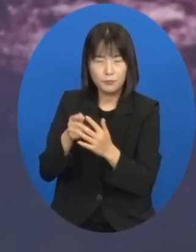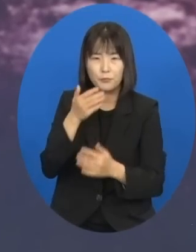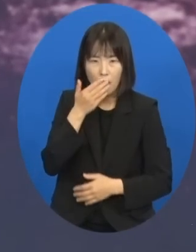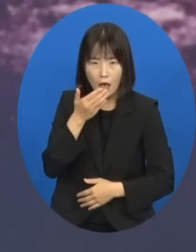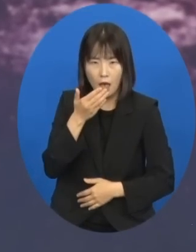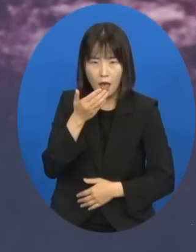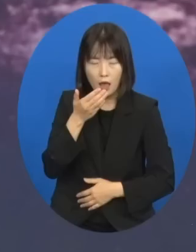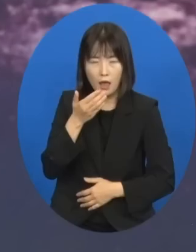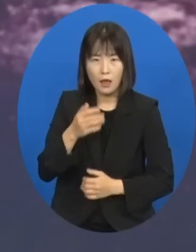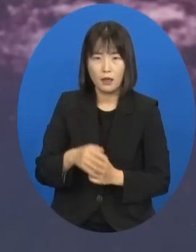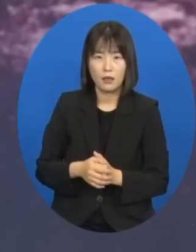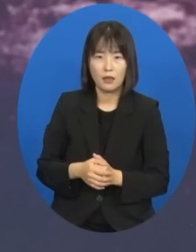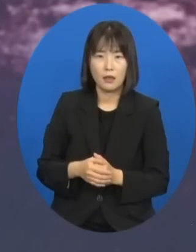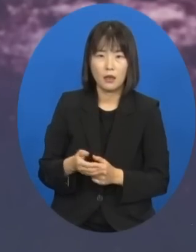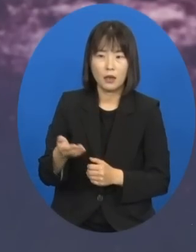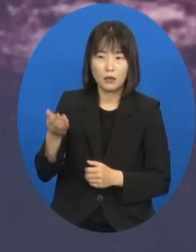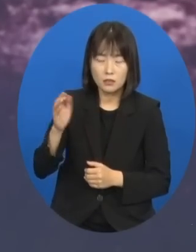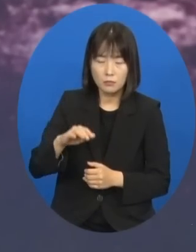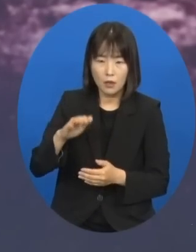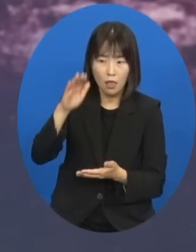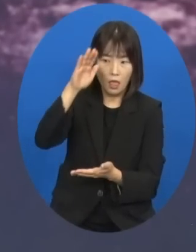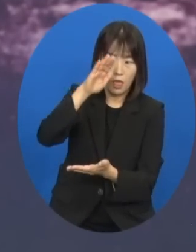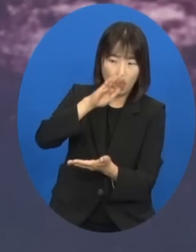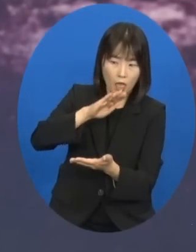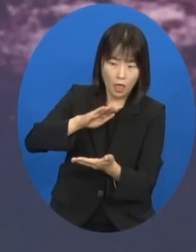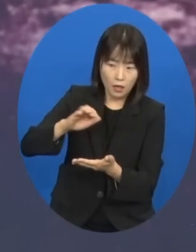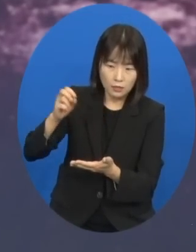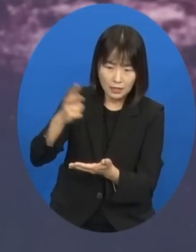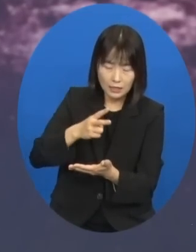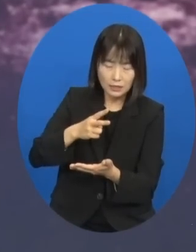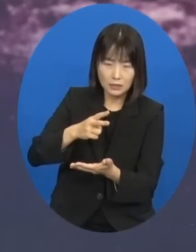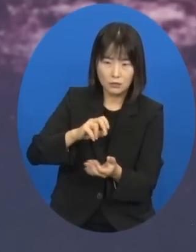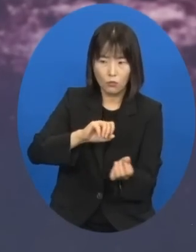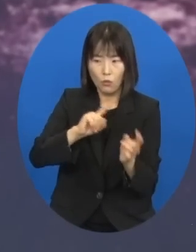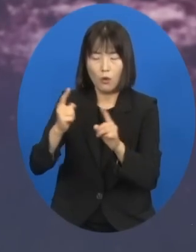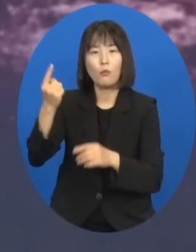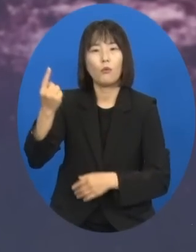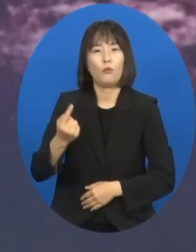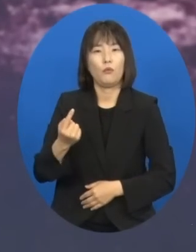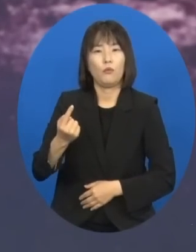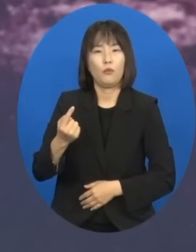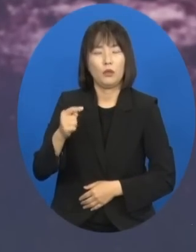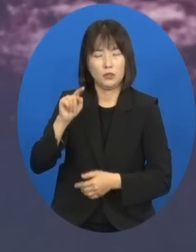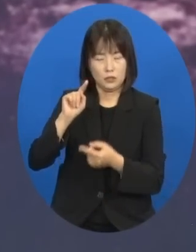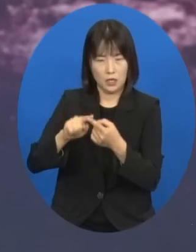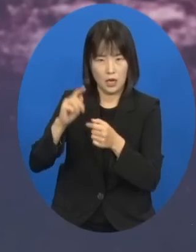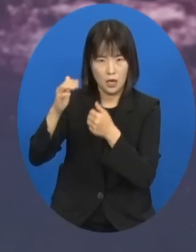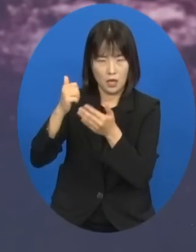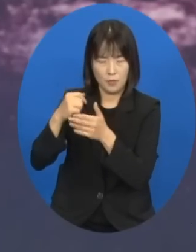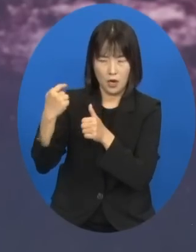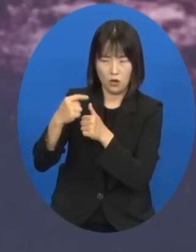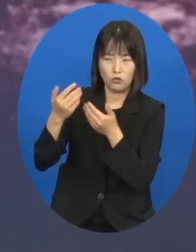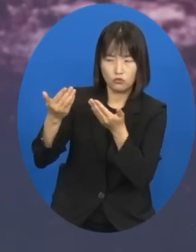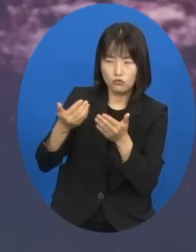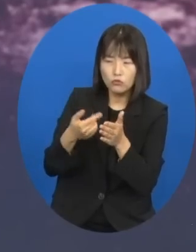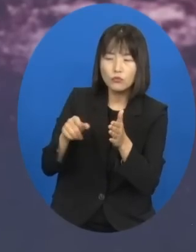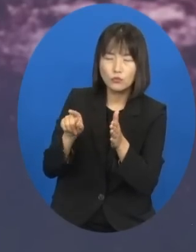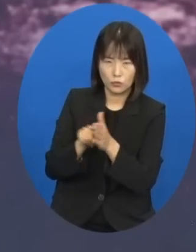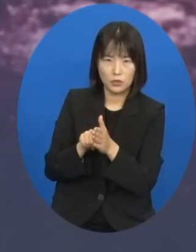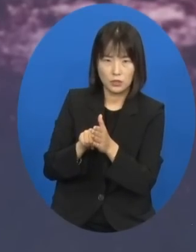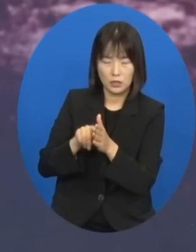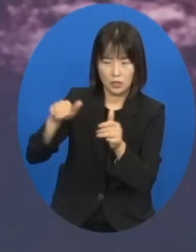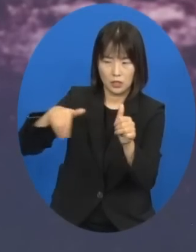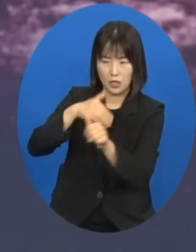것 같다가 반등을 하는 거예요. 아 하나님이 이것을 가르쳐 주시려고 하신 것이었구나. 그러면서